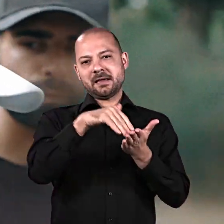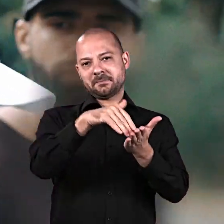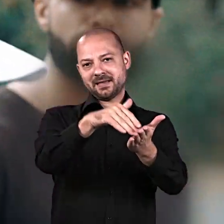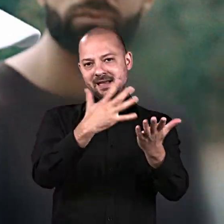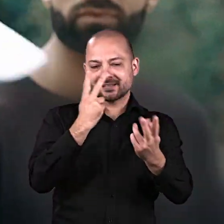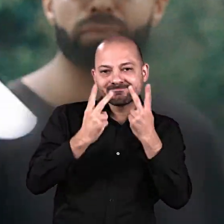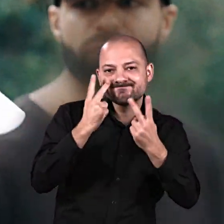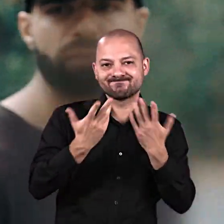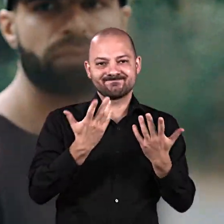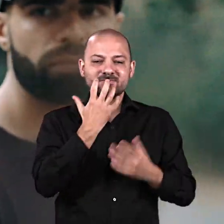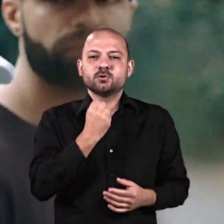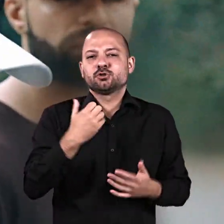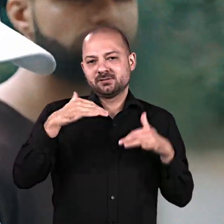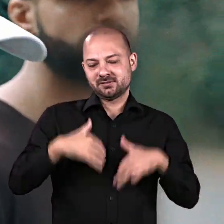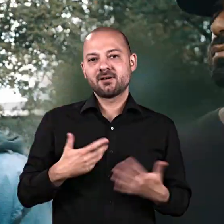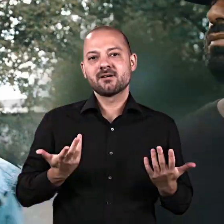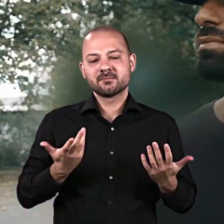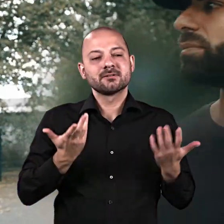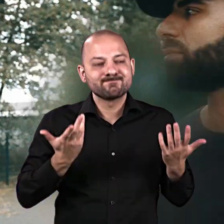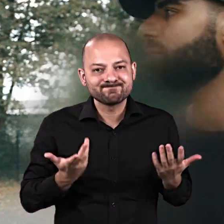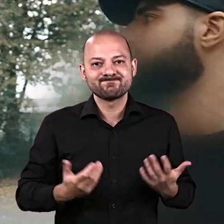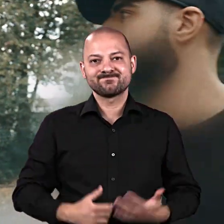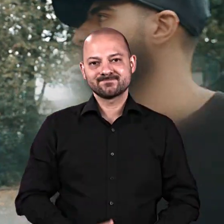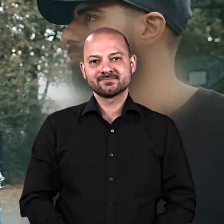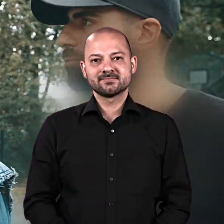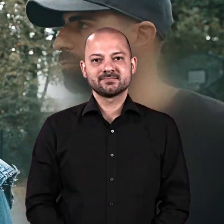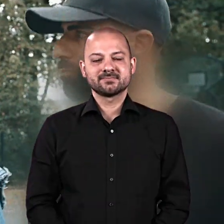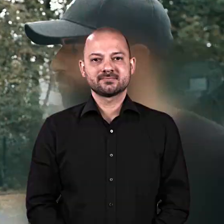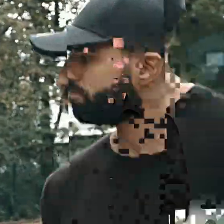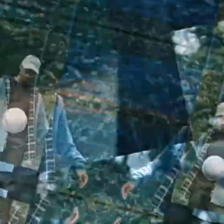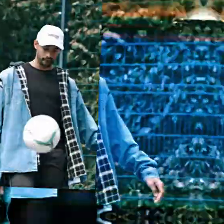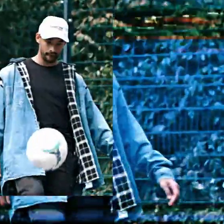dass mein Wunsch wäre, dass mein Vater jetzt natürlich alles miterlebt hätte.